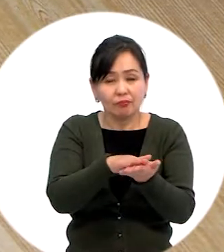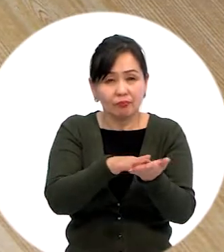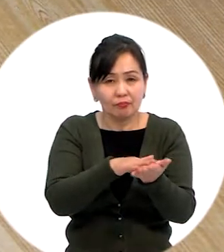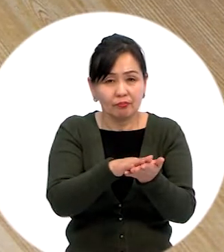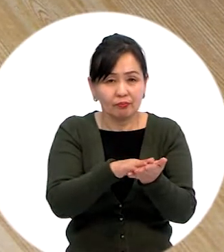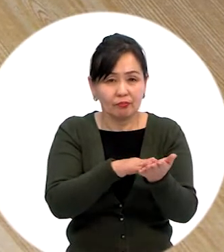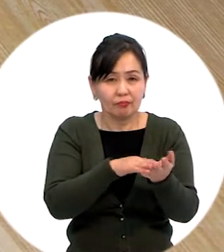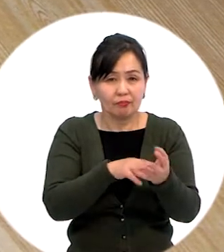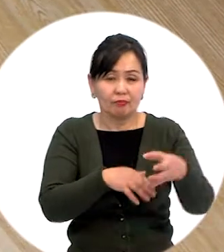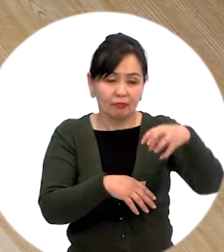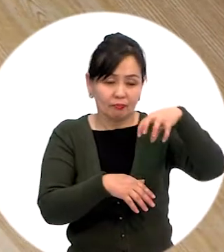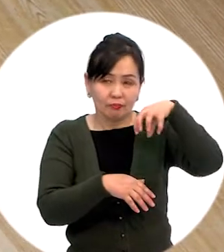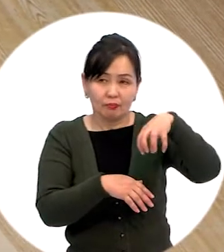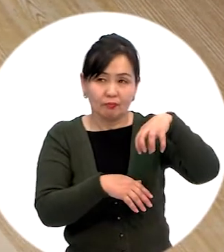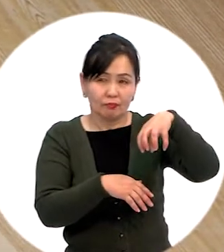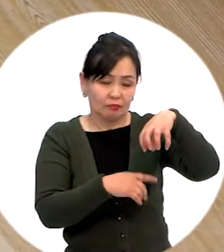За.